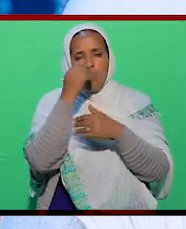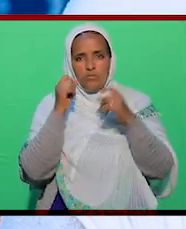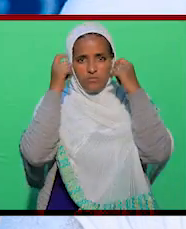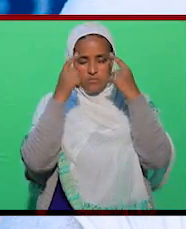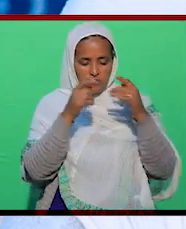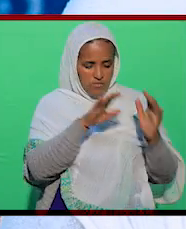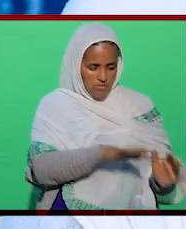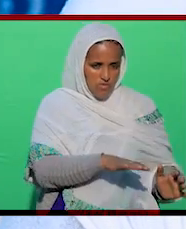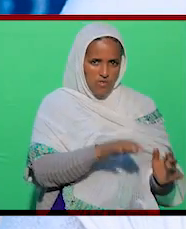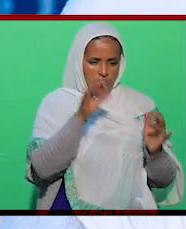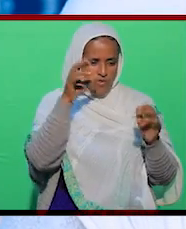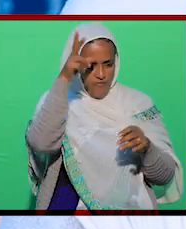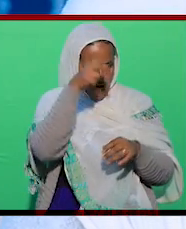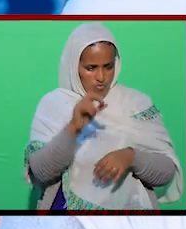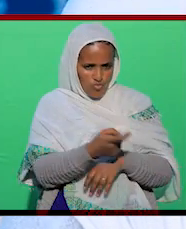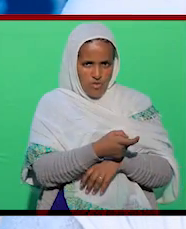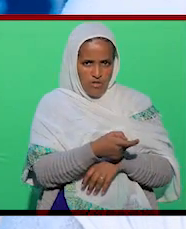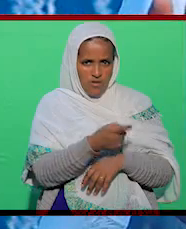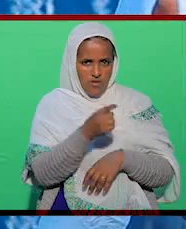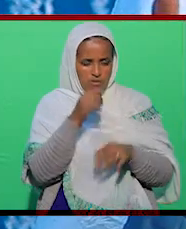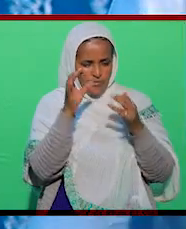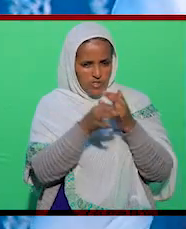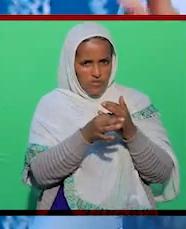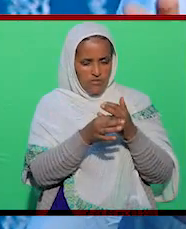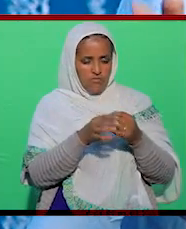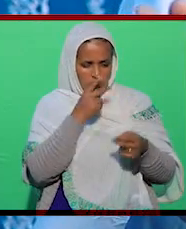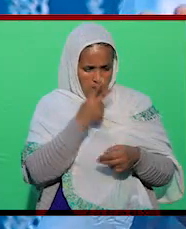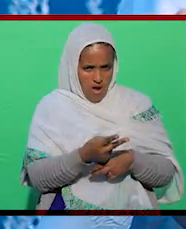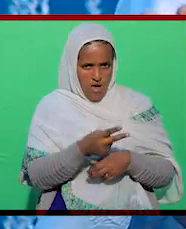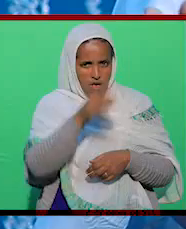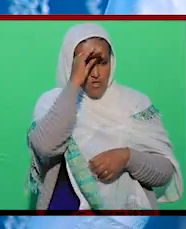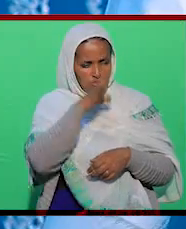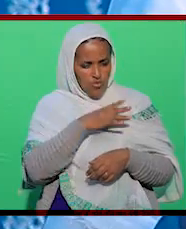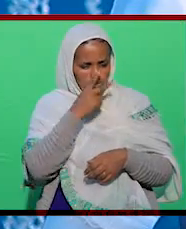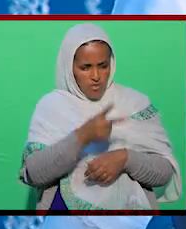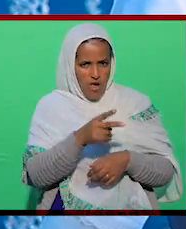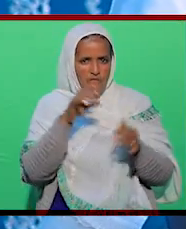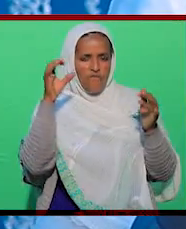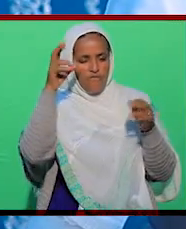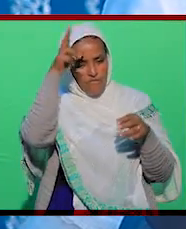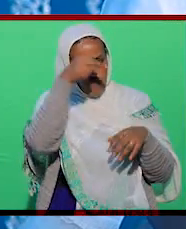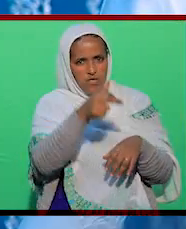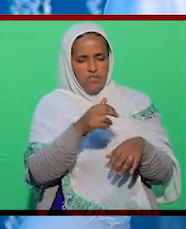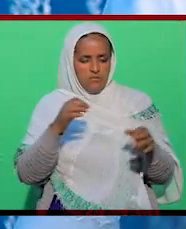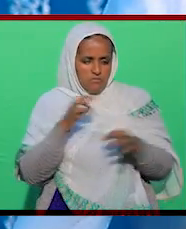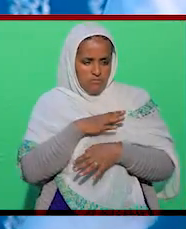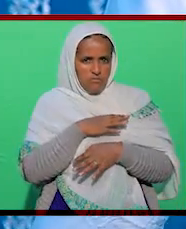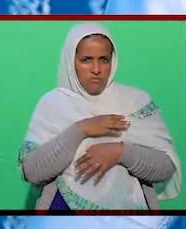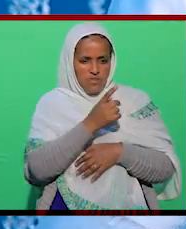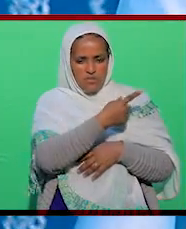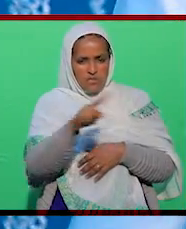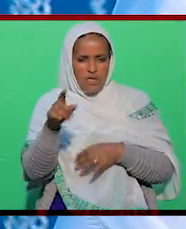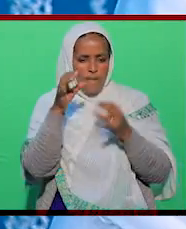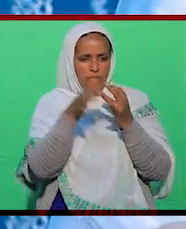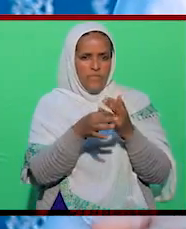ጧት ሲነቃ እጎነ የተኛችው ሚስቱ ፈረስ ሆናለች። እናም ስታየው ፈረስ ነው። ሰውም ሲያይ ፈረስ ሆናለች። ምን ያድርግ